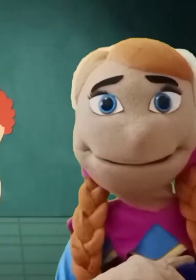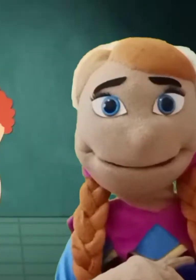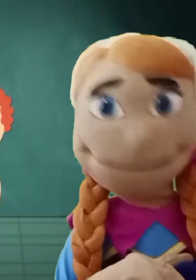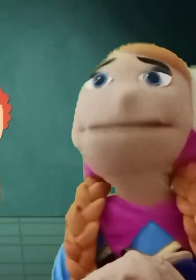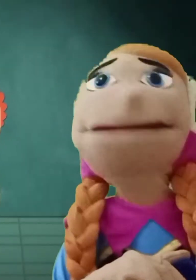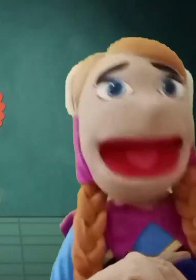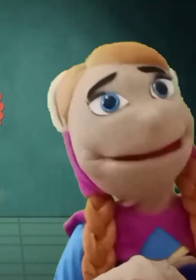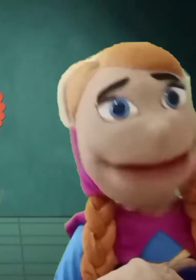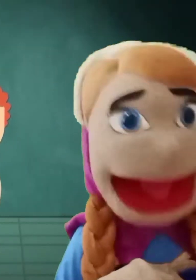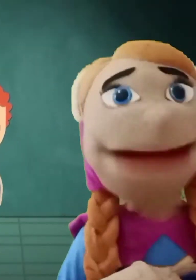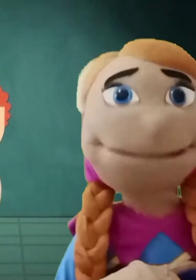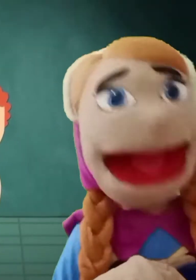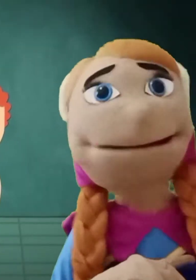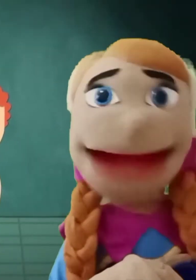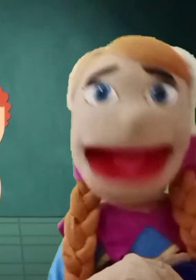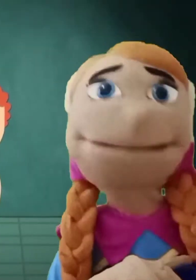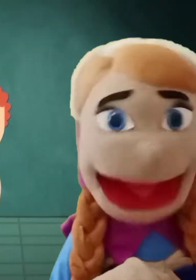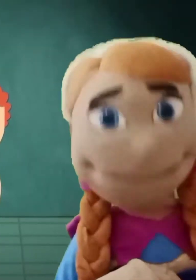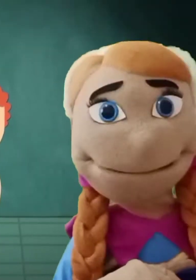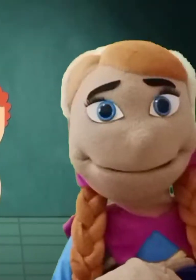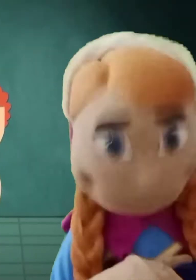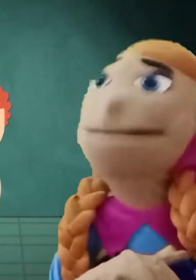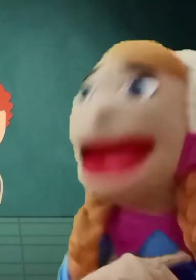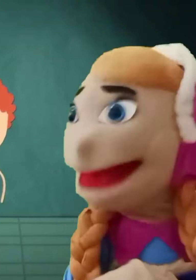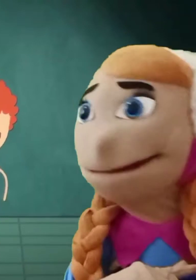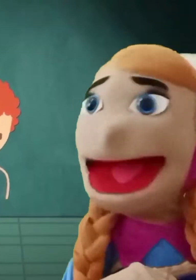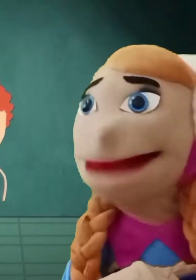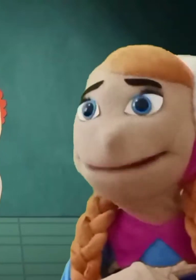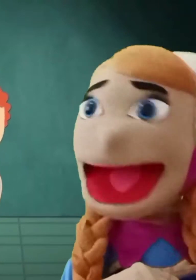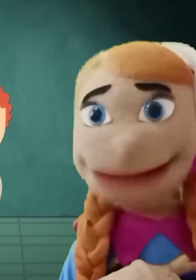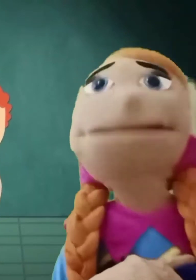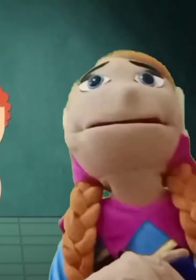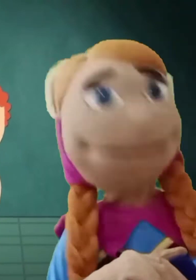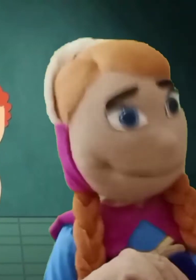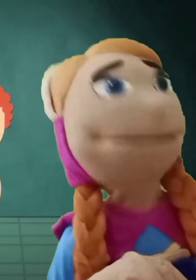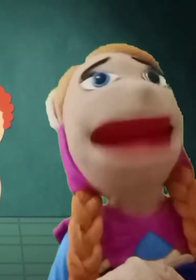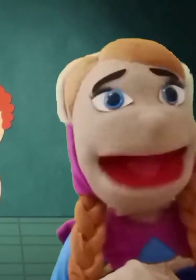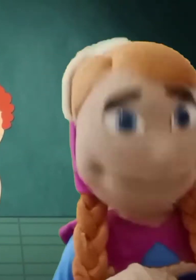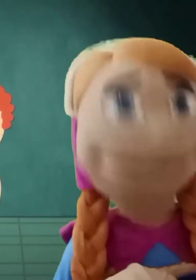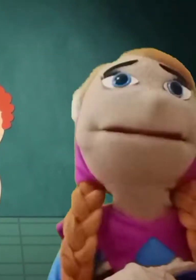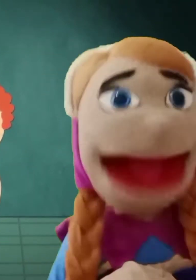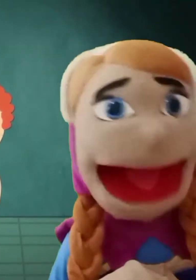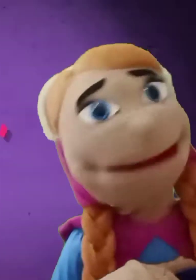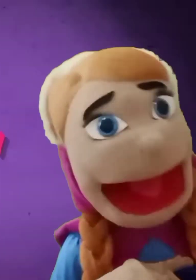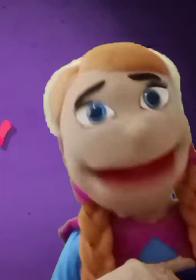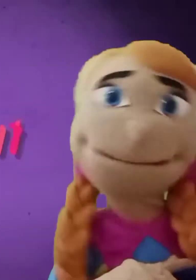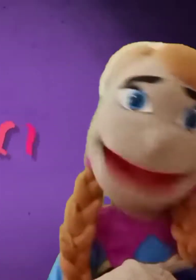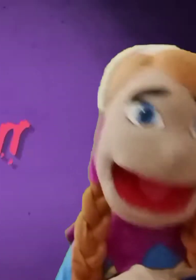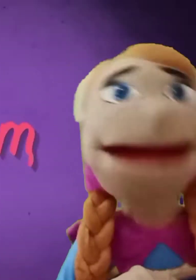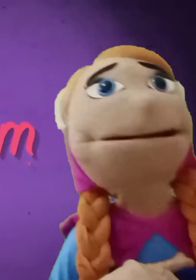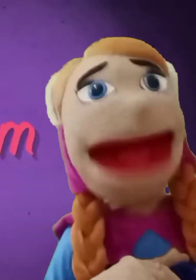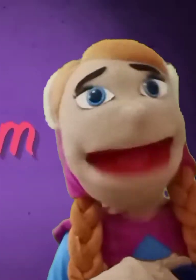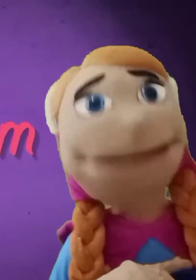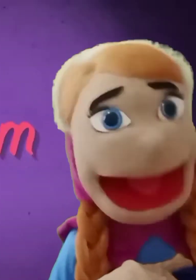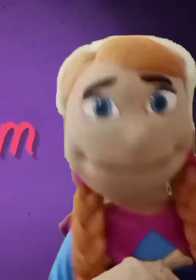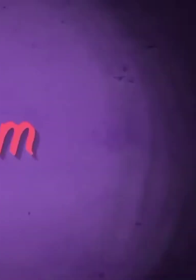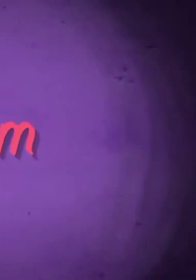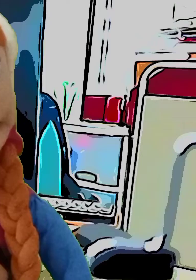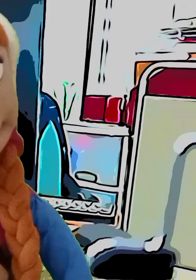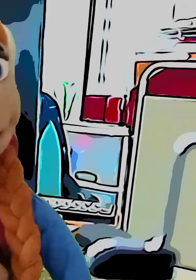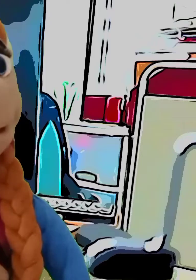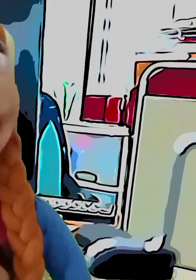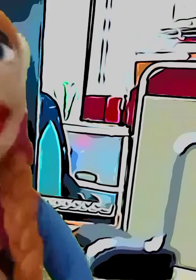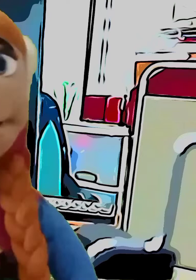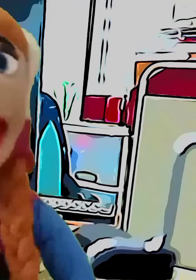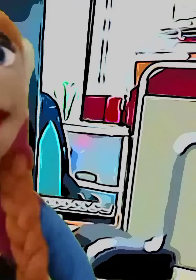bagay. Nababasa ang mga sitwasyon o mga tagubilin at ito ay kilala bilang